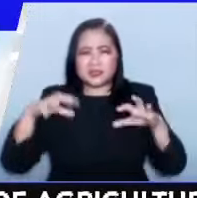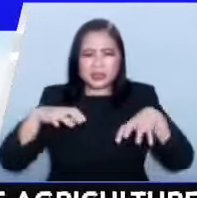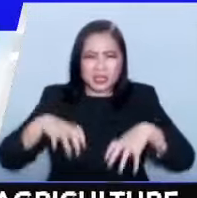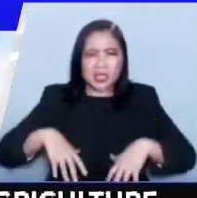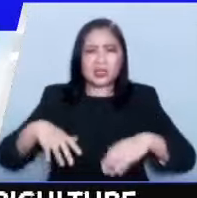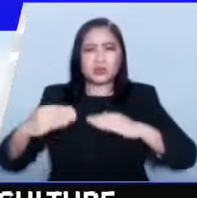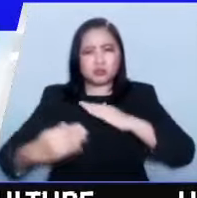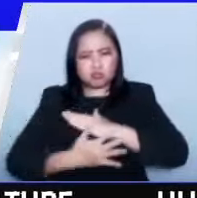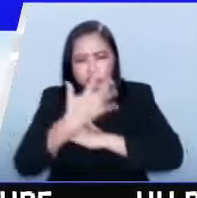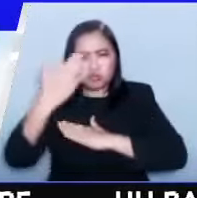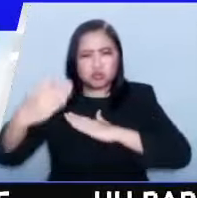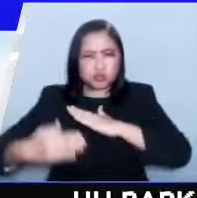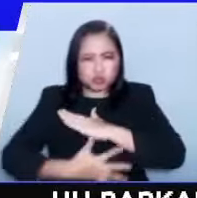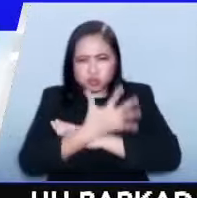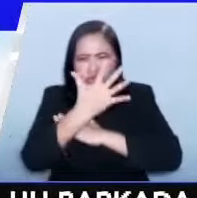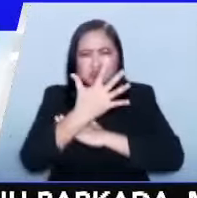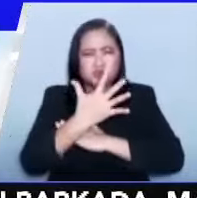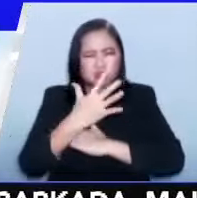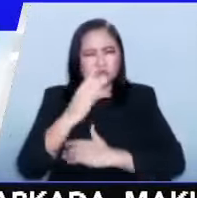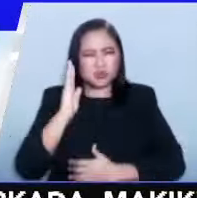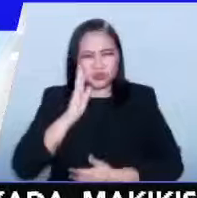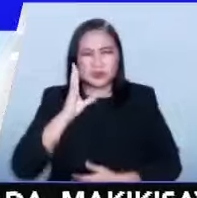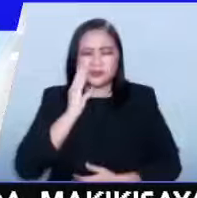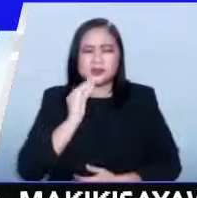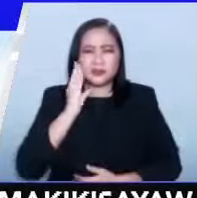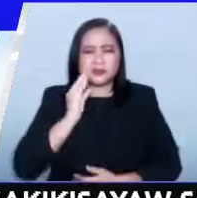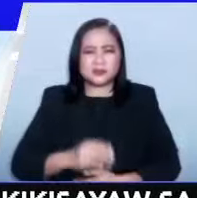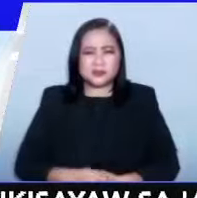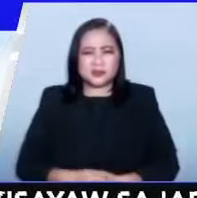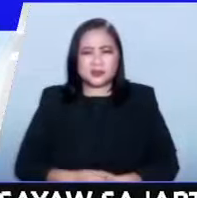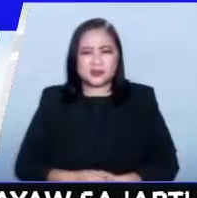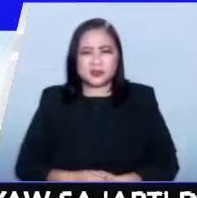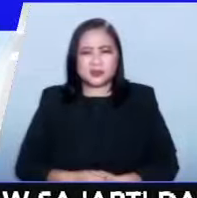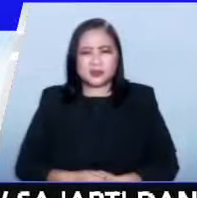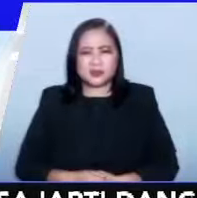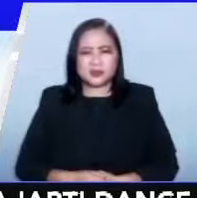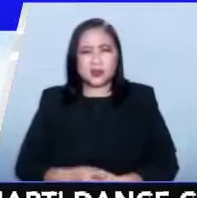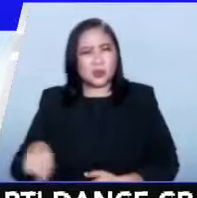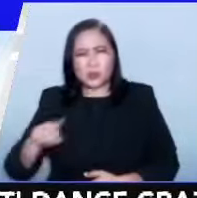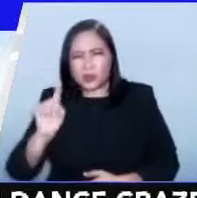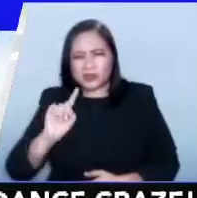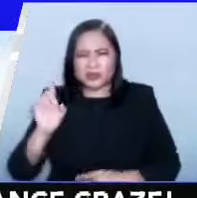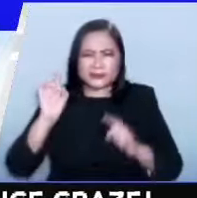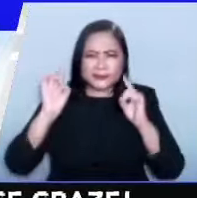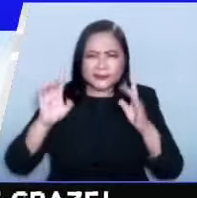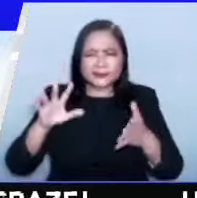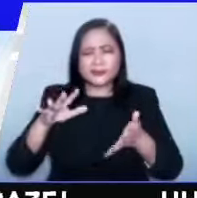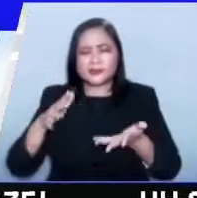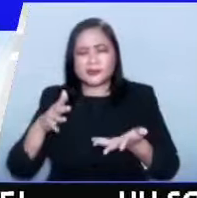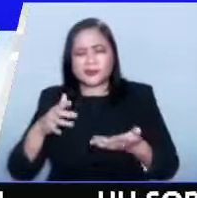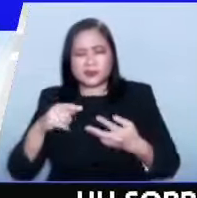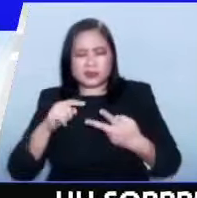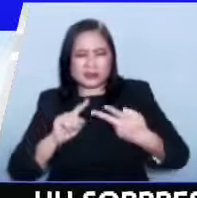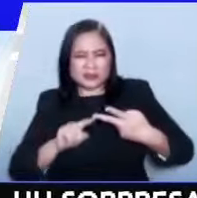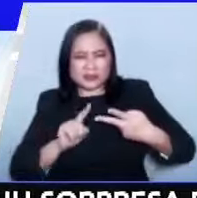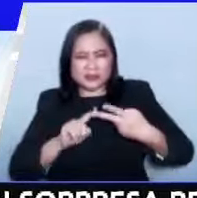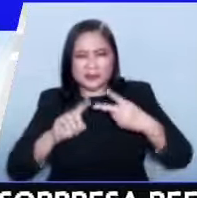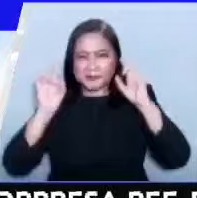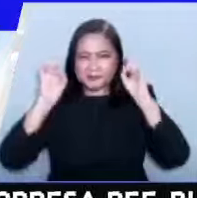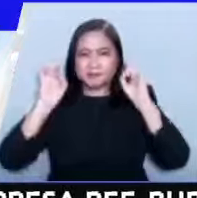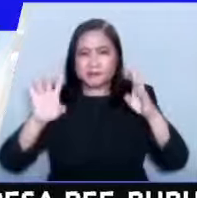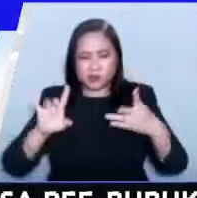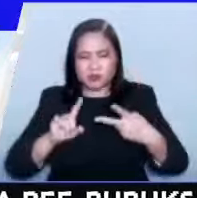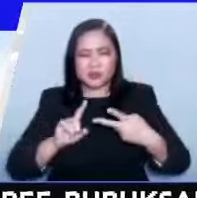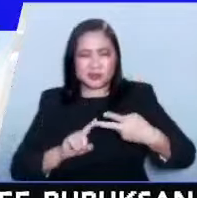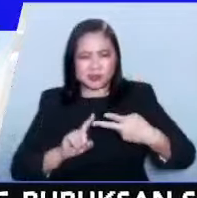So um lahat ng mga susceptible doon sa secondary hazard na yon ang in-